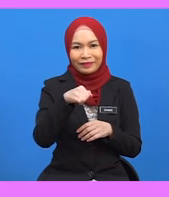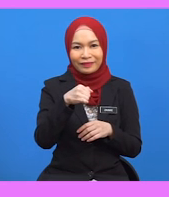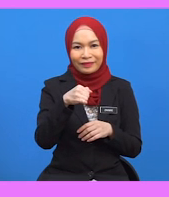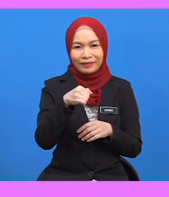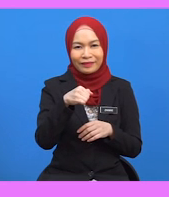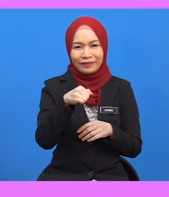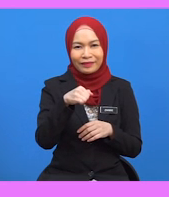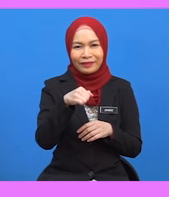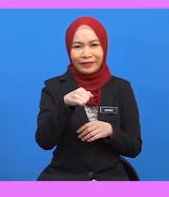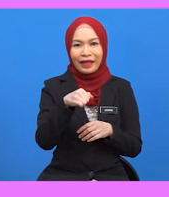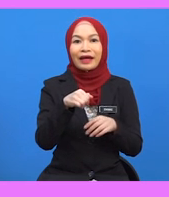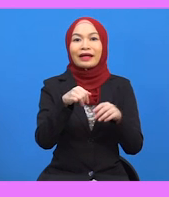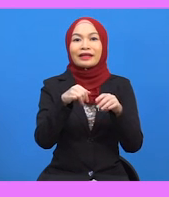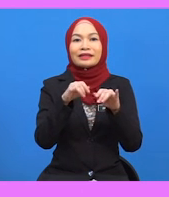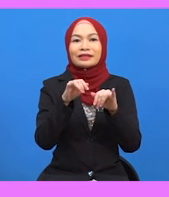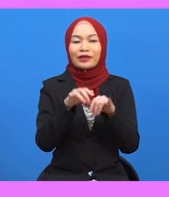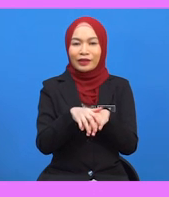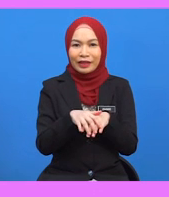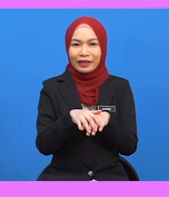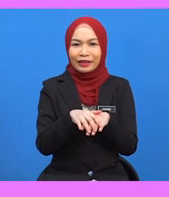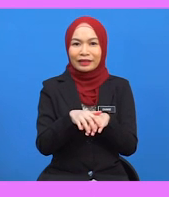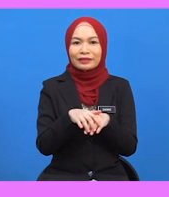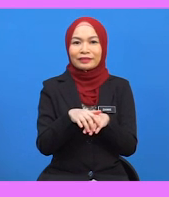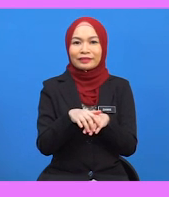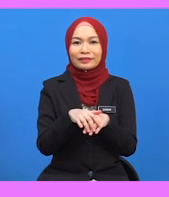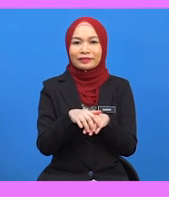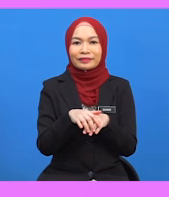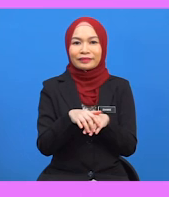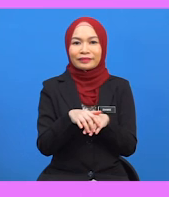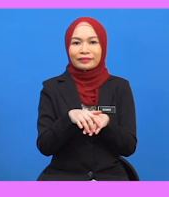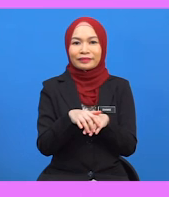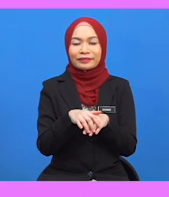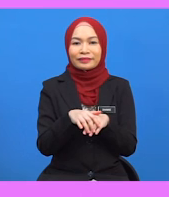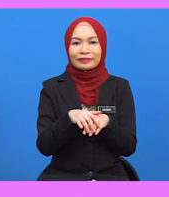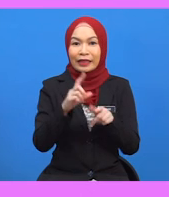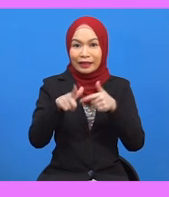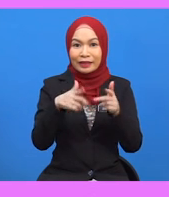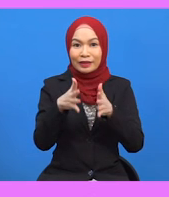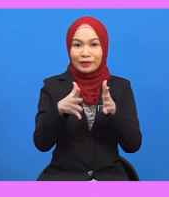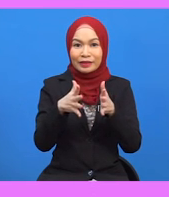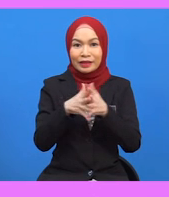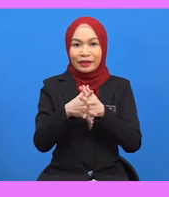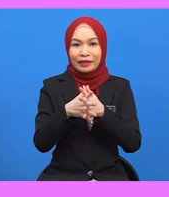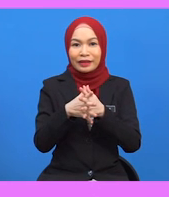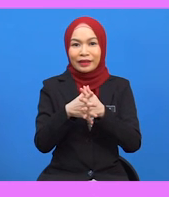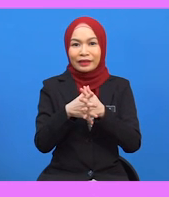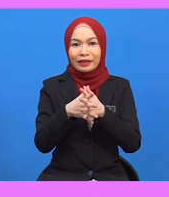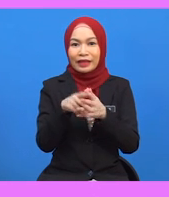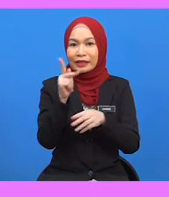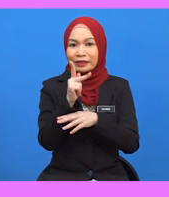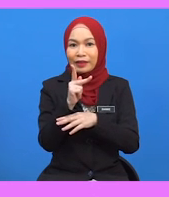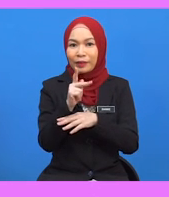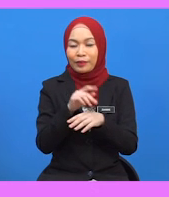simbol carta alir yang perlu dilukis ialah simbol syarat membuat keputusan